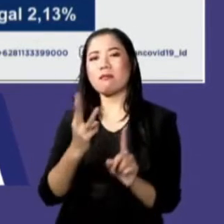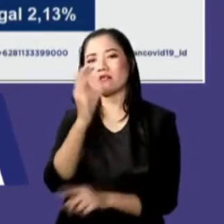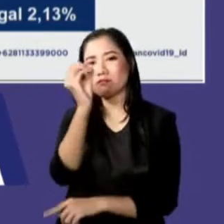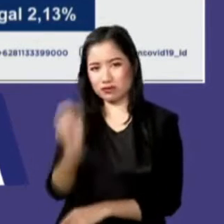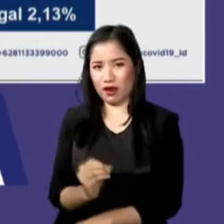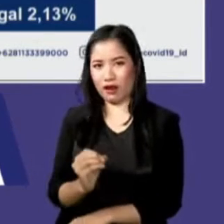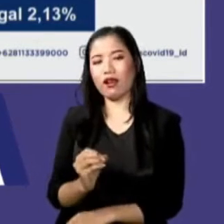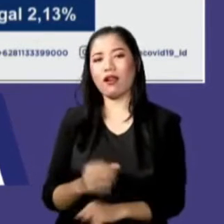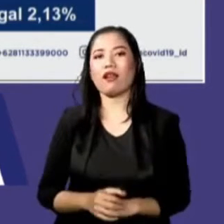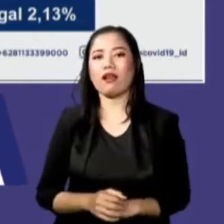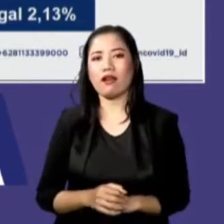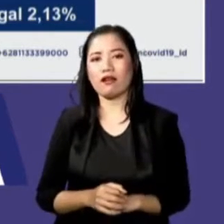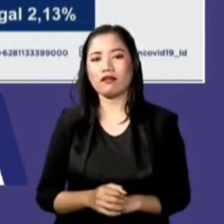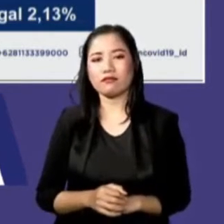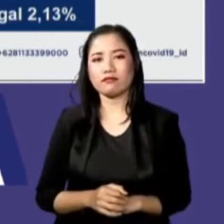2,13%.